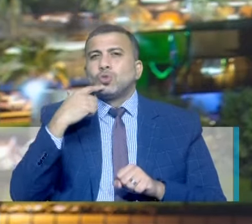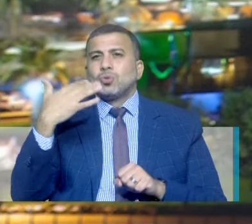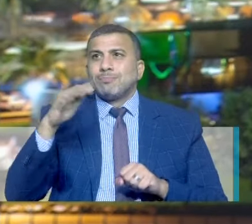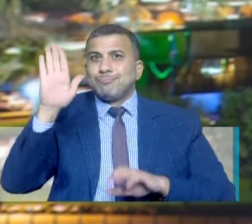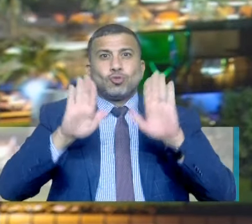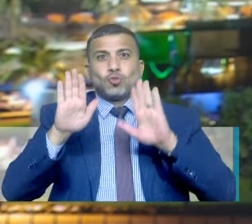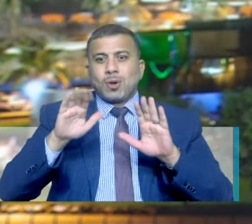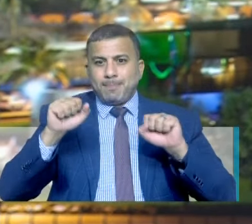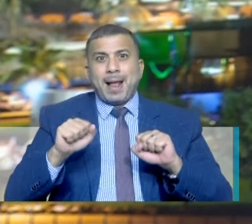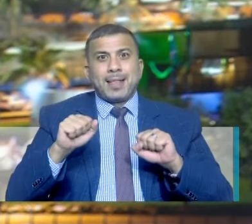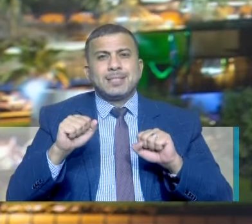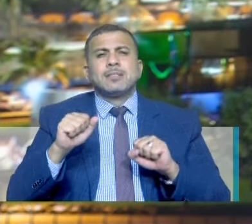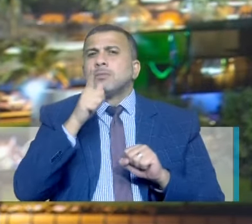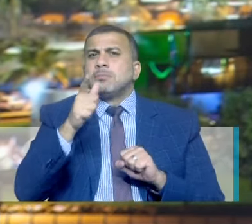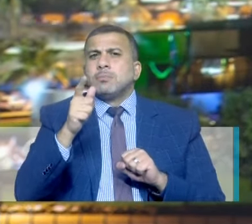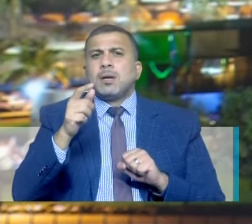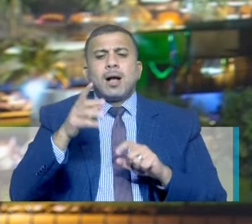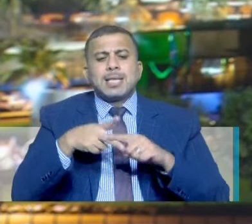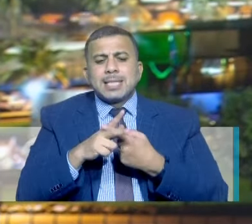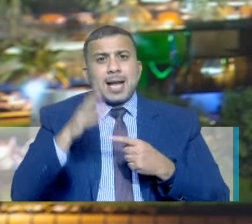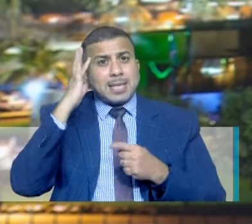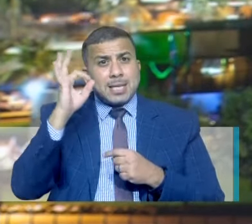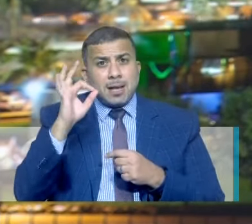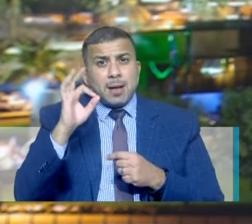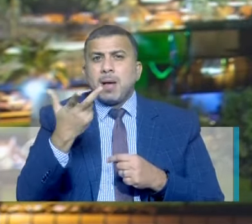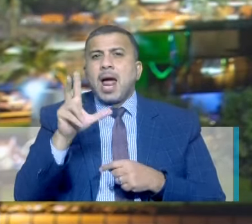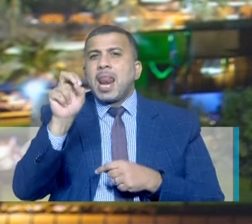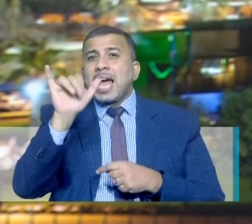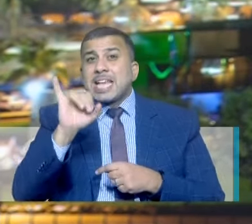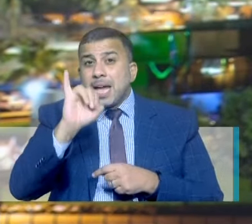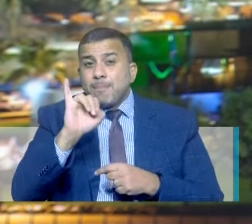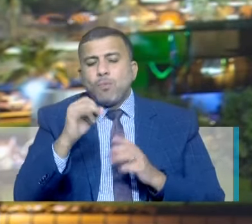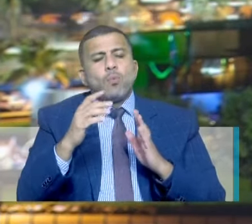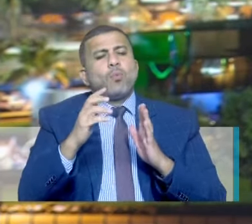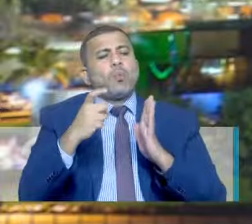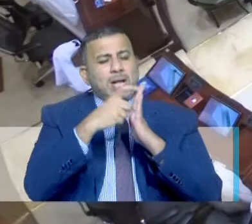والتي حملت عنوان الذكاء الاصطناعي بين القيم والتشريعات.